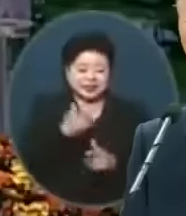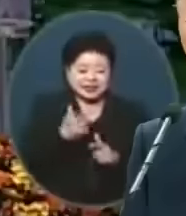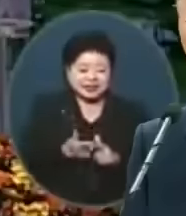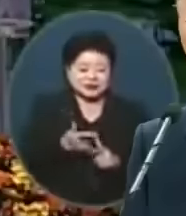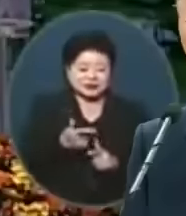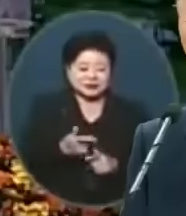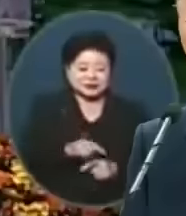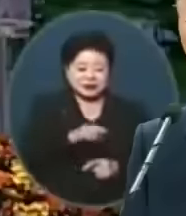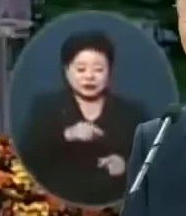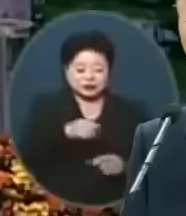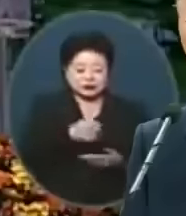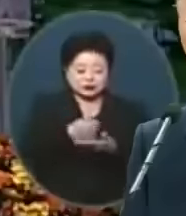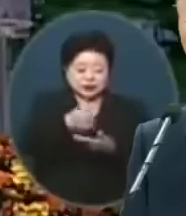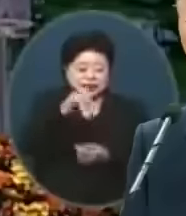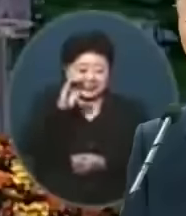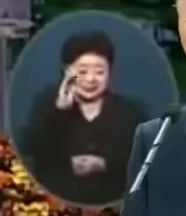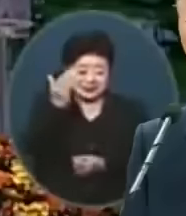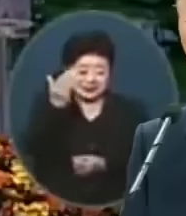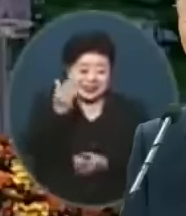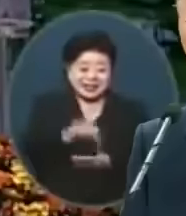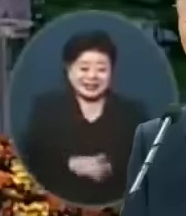예수님은 저희 구주가 되셨습니다.